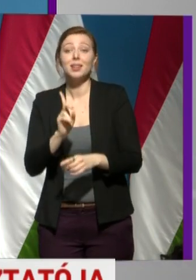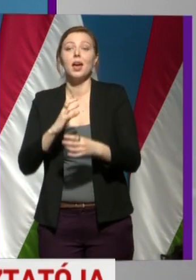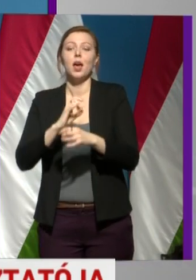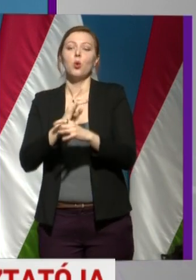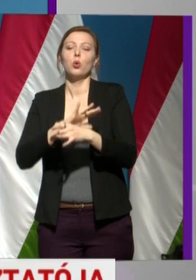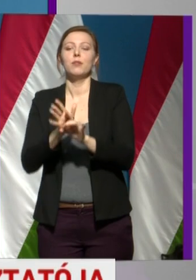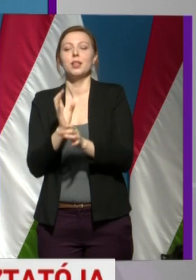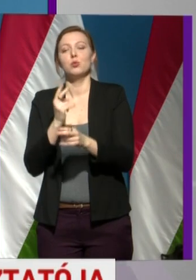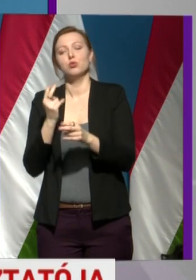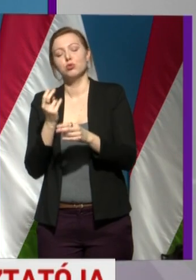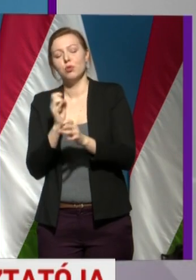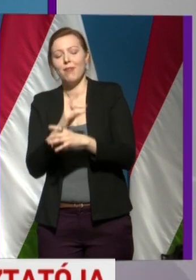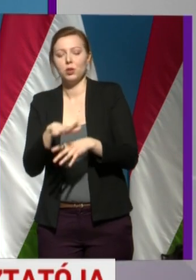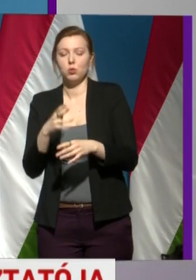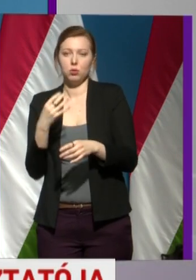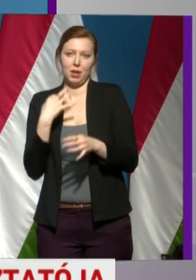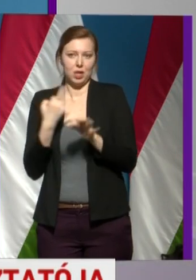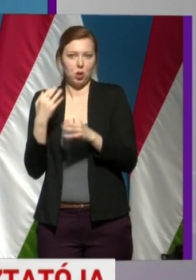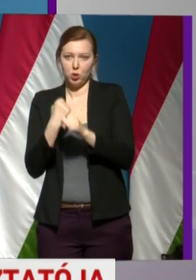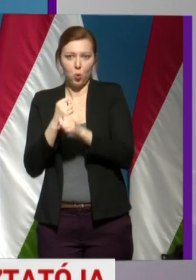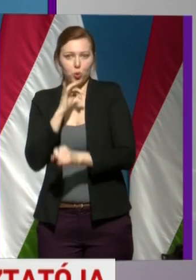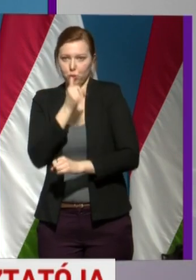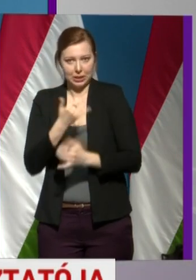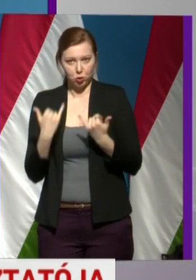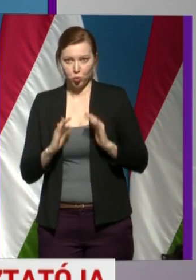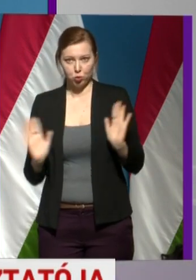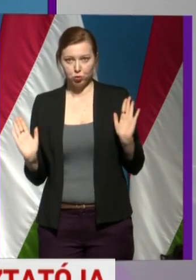koronavírus fertőzött egészségügyi dolgozó nincs.